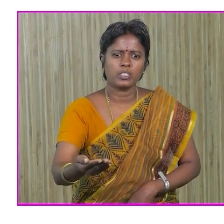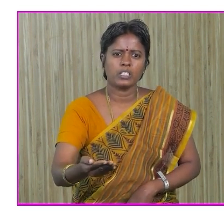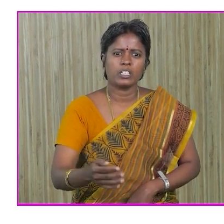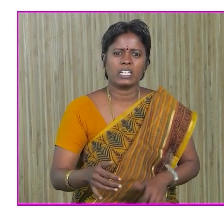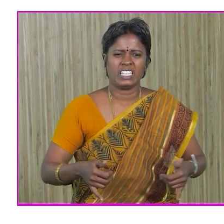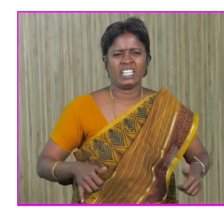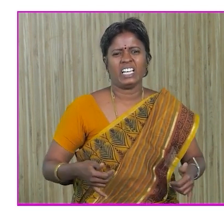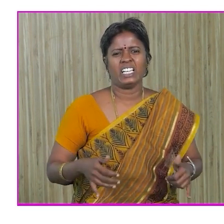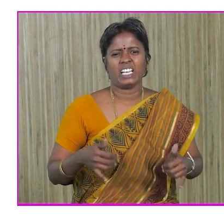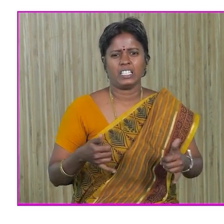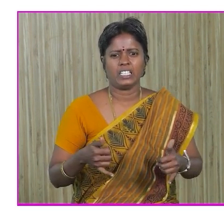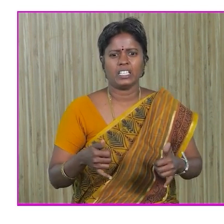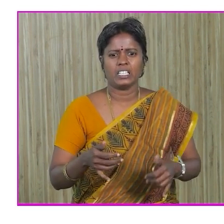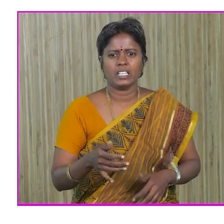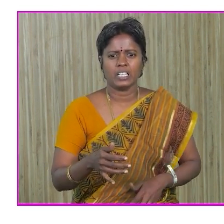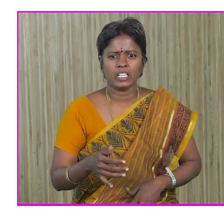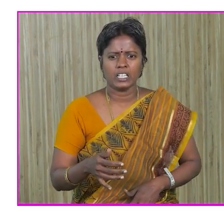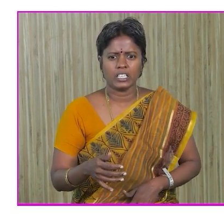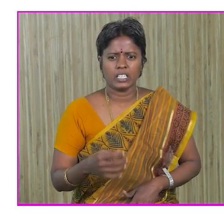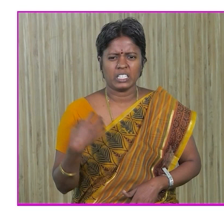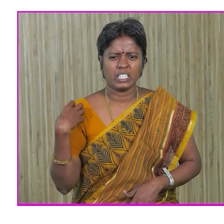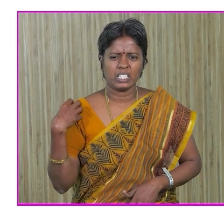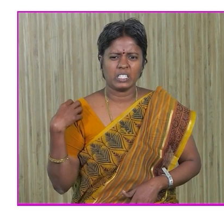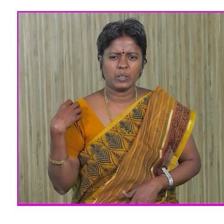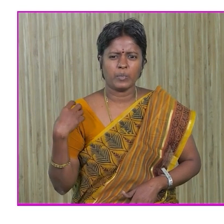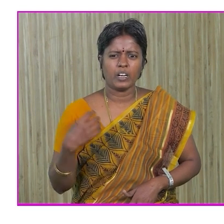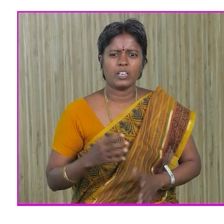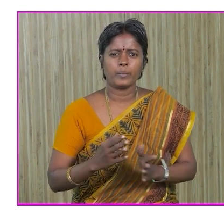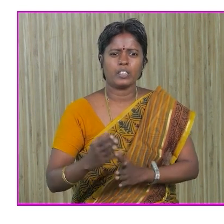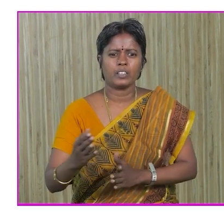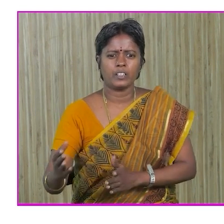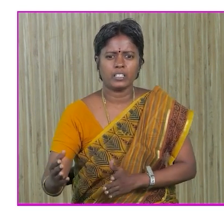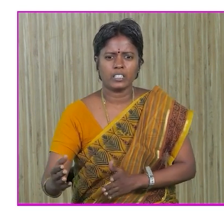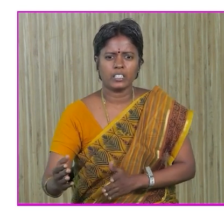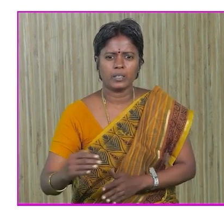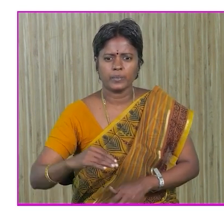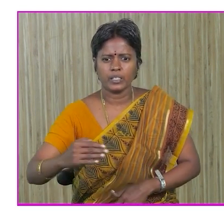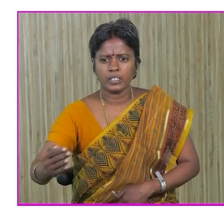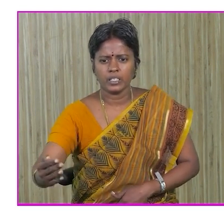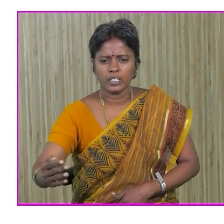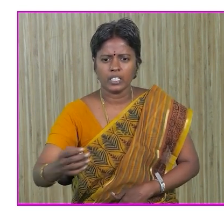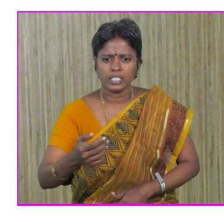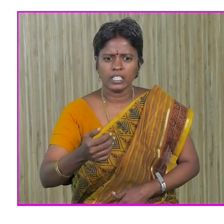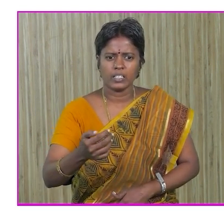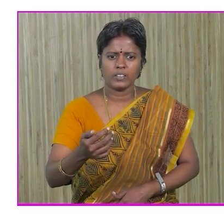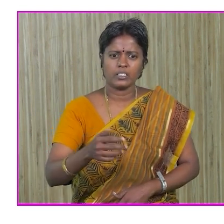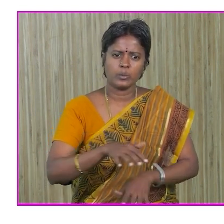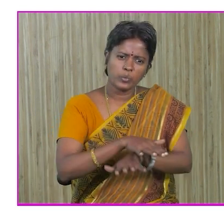நிகழ்ச்சிகளிலும் தீய பழக்க வழக்கங்களிலும் ஈடுபட்டு அந்த செல்வத்தை முழுவதுமாக விரயம்